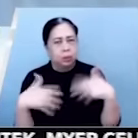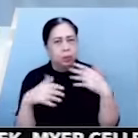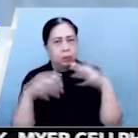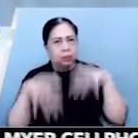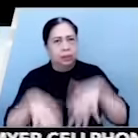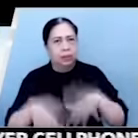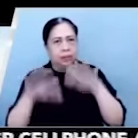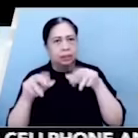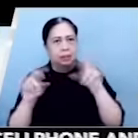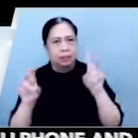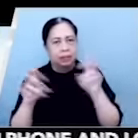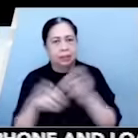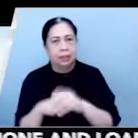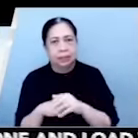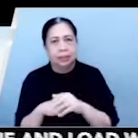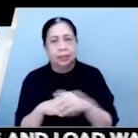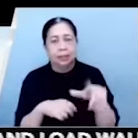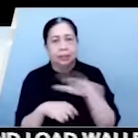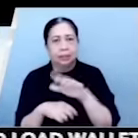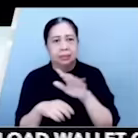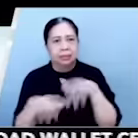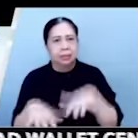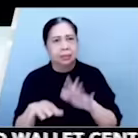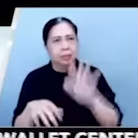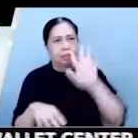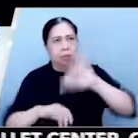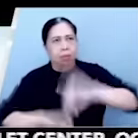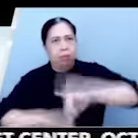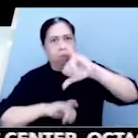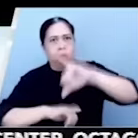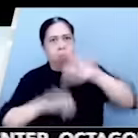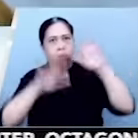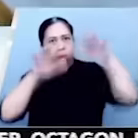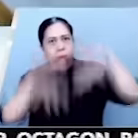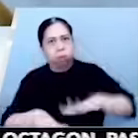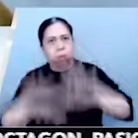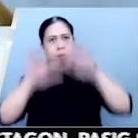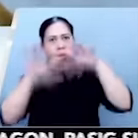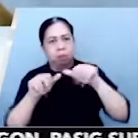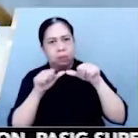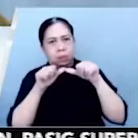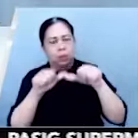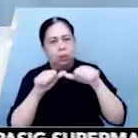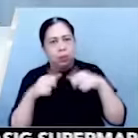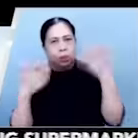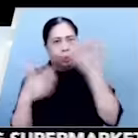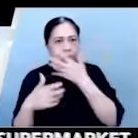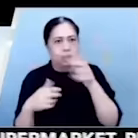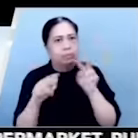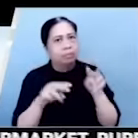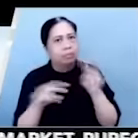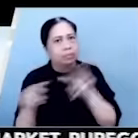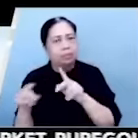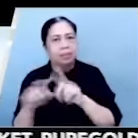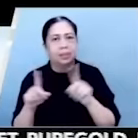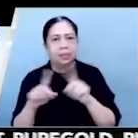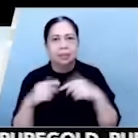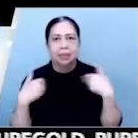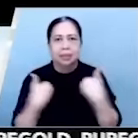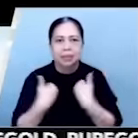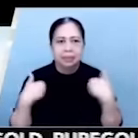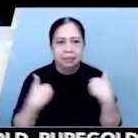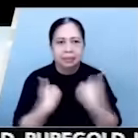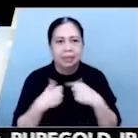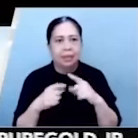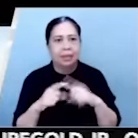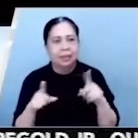Drake Passage. Ang mga alon doon ay 5 meters at dalawang araw yan, walang tigil. Napakarami ko nakita mga wildlife. Wala mga birds of prey dito, wala